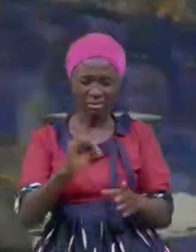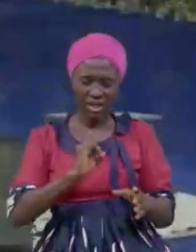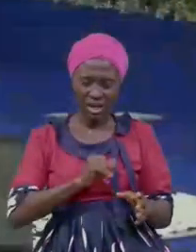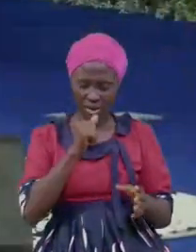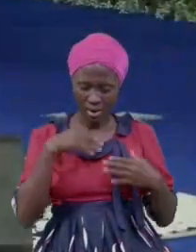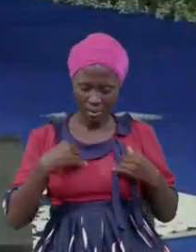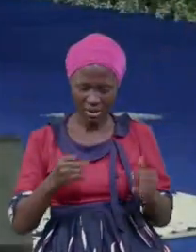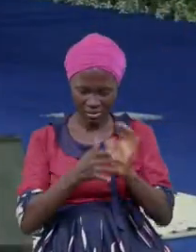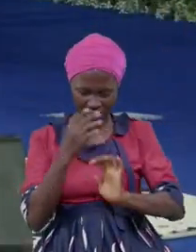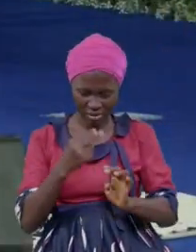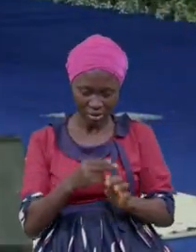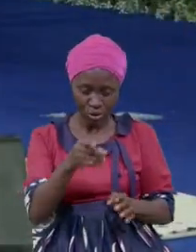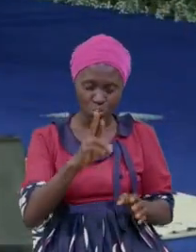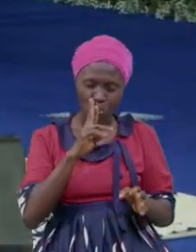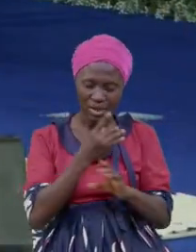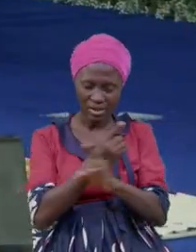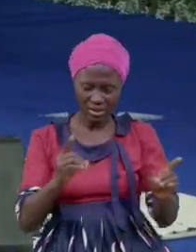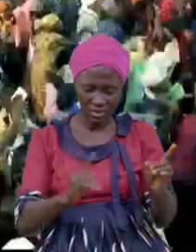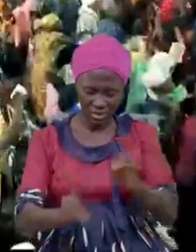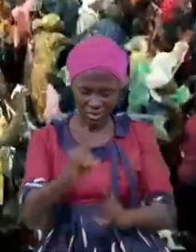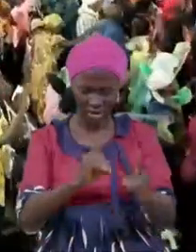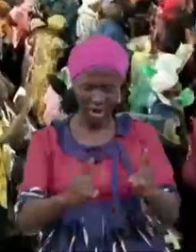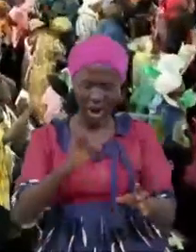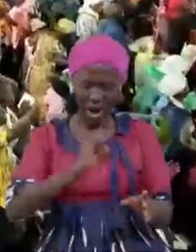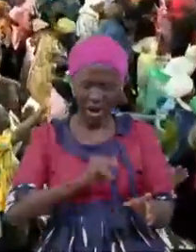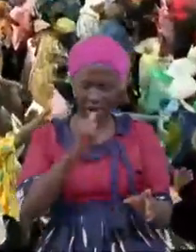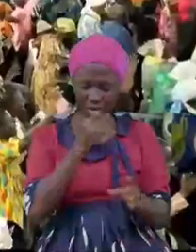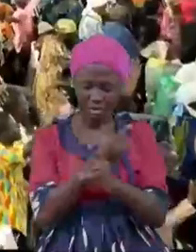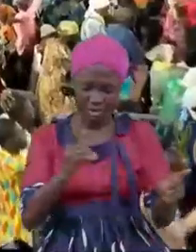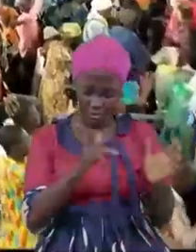Tu es délivré. Je suis délivré.